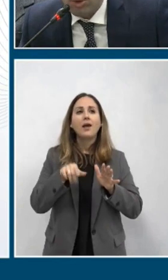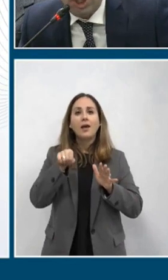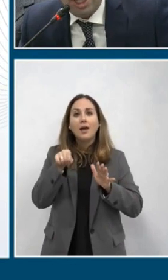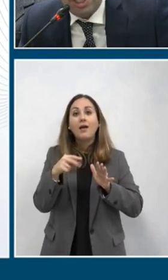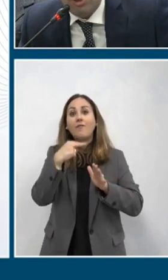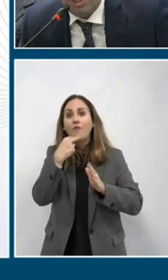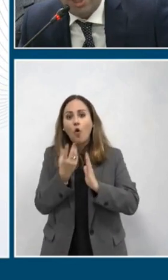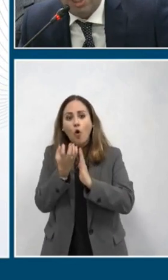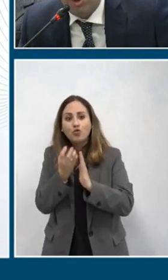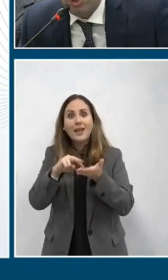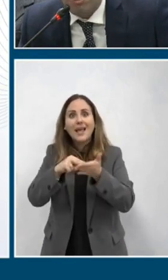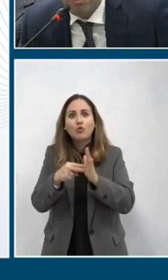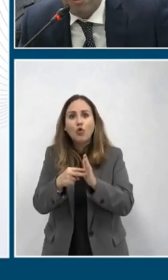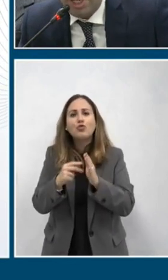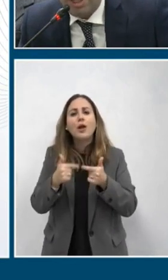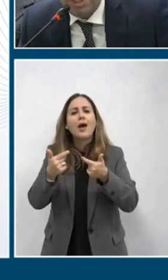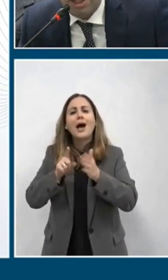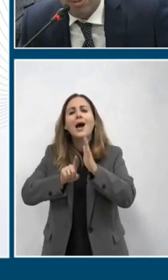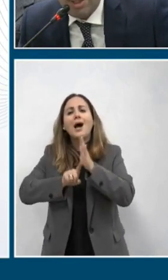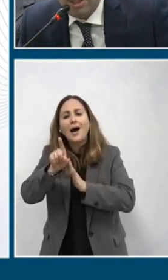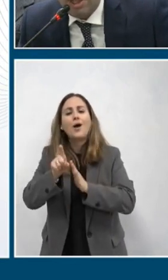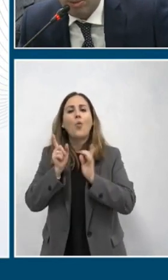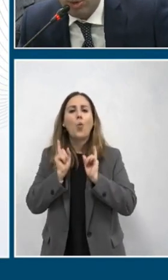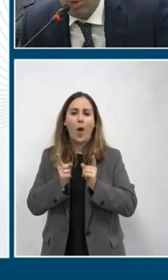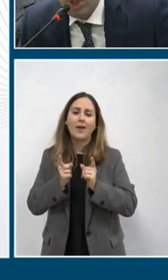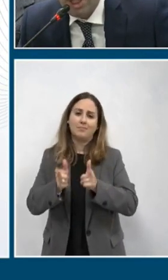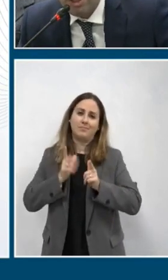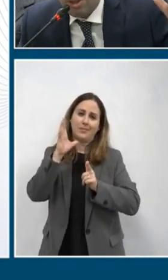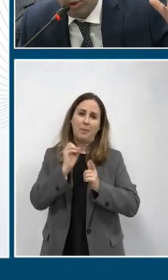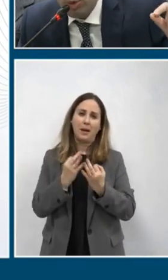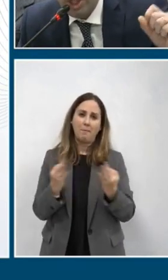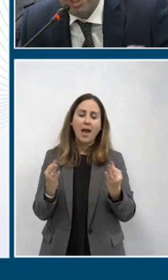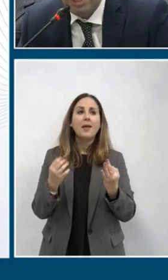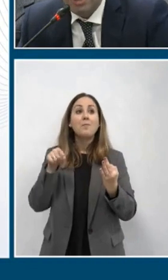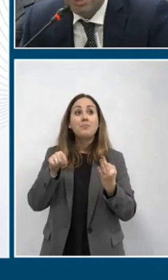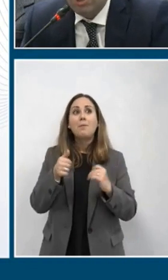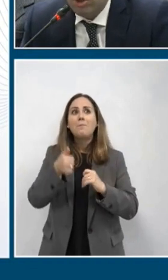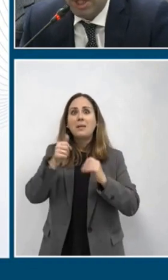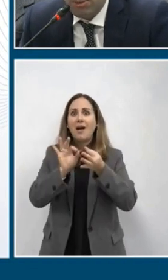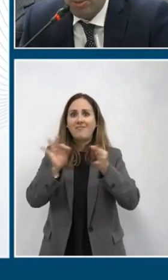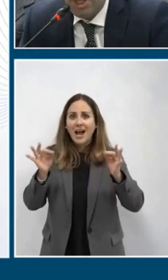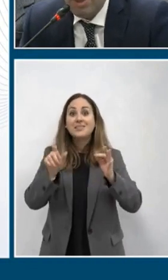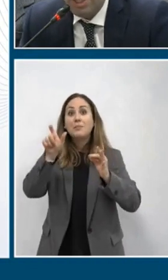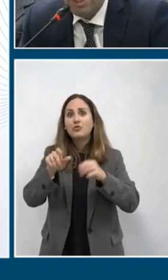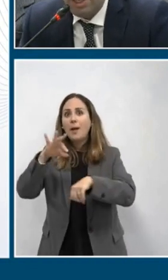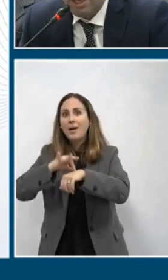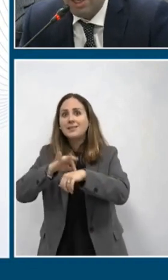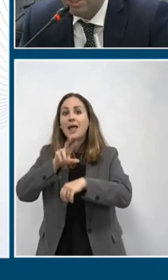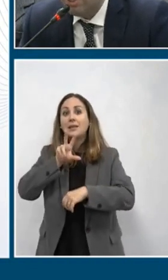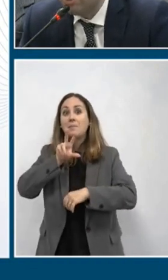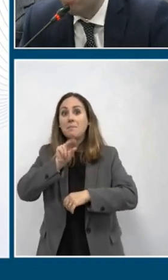questa tecnologia Allora partiamo con la prima frase il paziente la pronuncia la pronuncia la ascolteremo